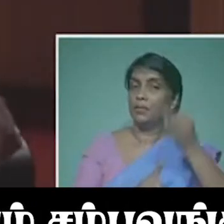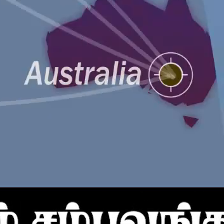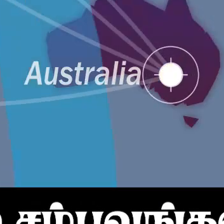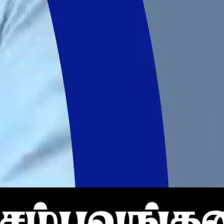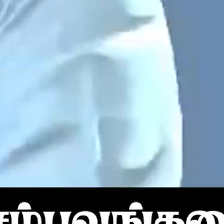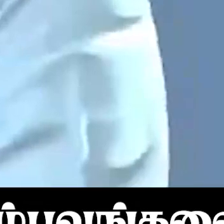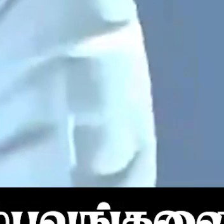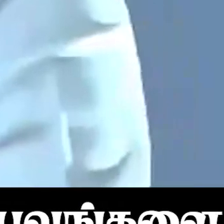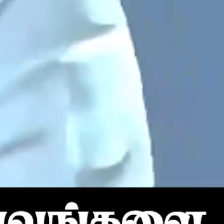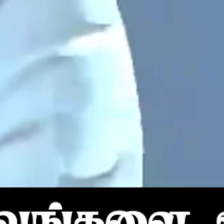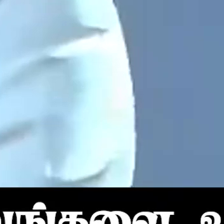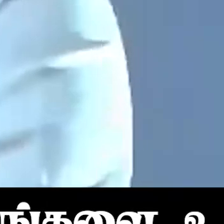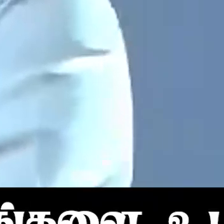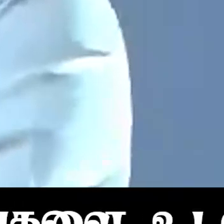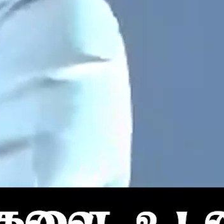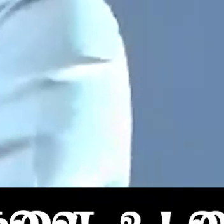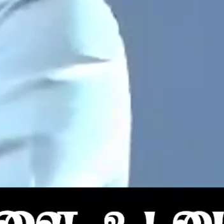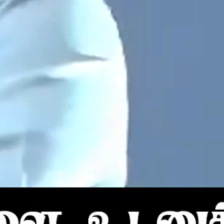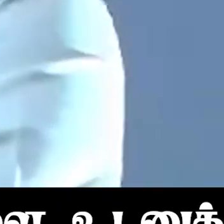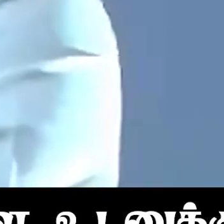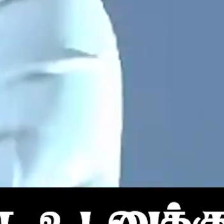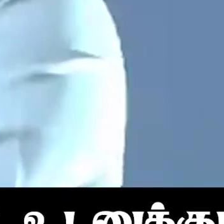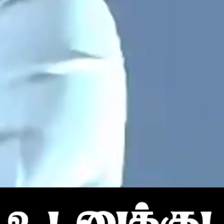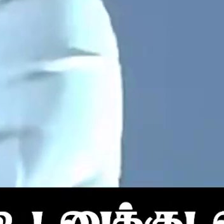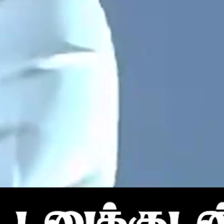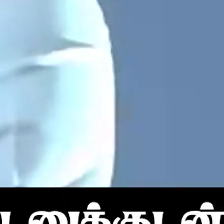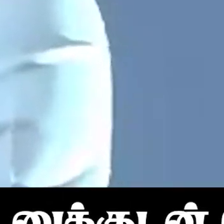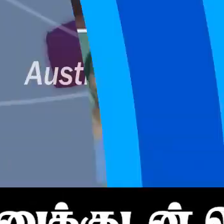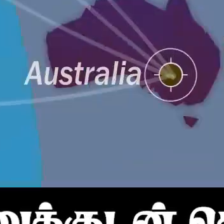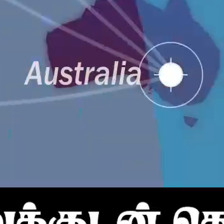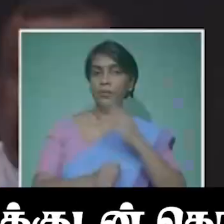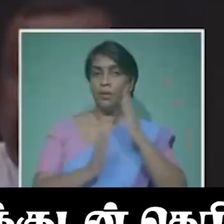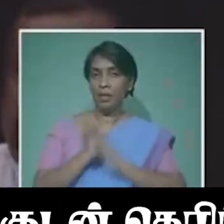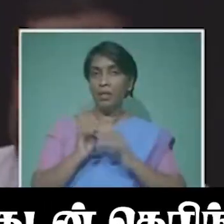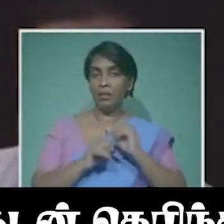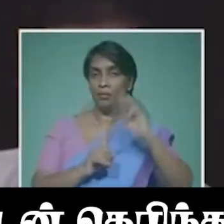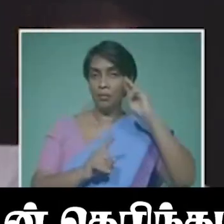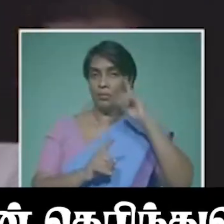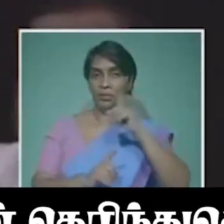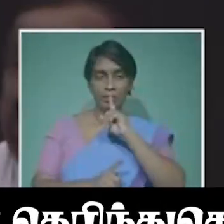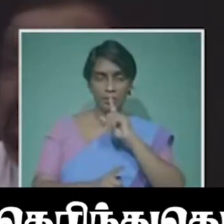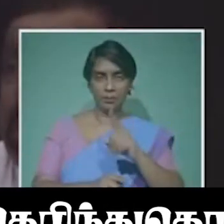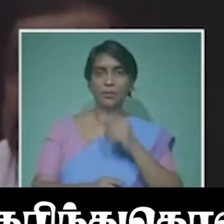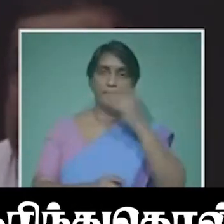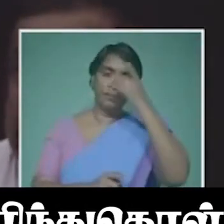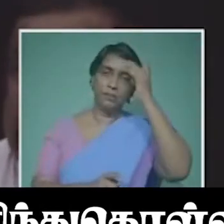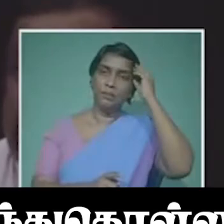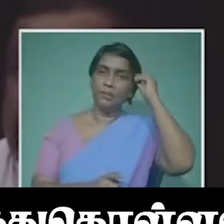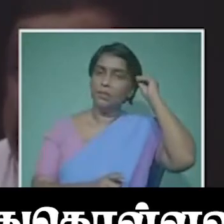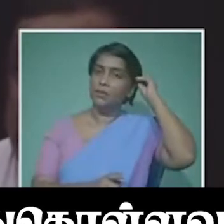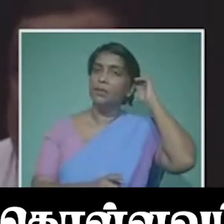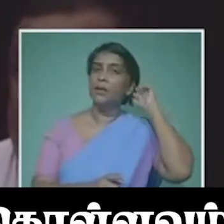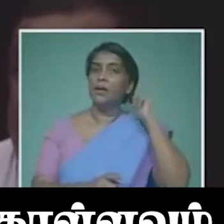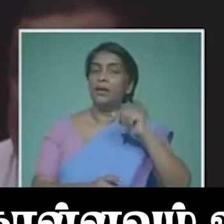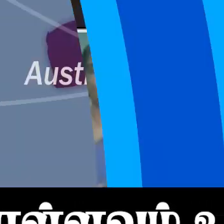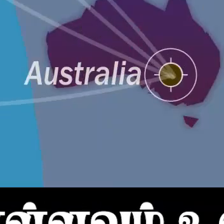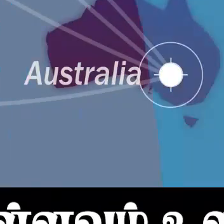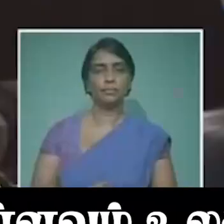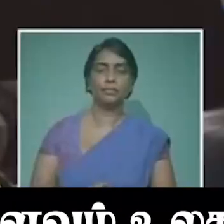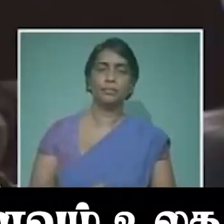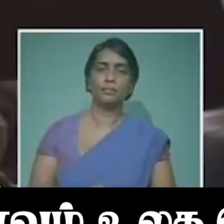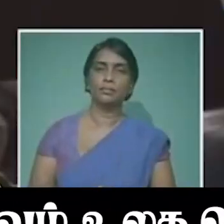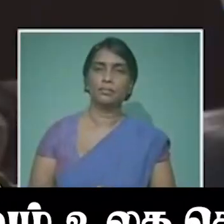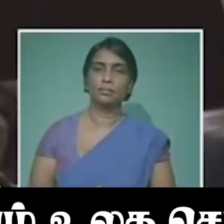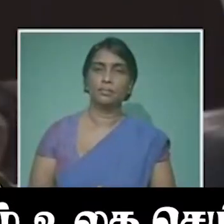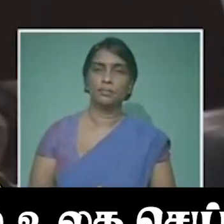செல்வம் எம்பி. IMF ஒப்பந்தம் நிர்வாக குழுவின் ஒப்புதலுடன் வெளியிடப்படும், பிரதமர். ராஜாங்க அமைச்சர்கள் வரும் டம்மி, சபையில் உண்மையை போட்டுடைத்து எம்பி.